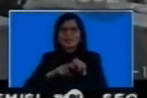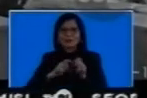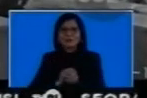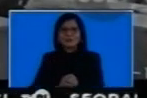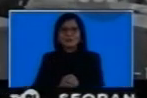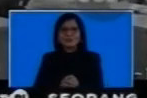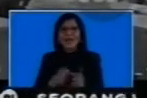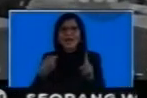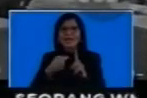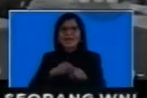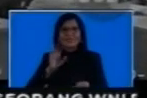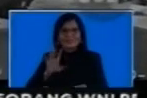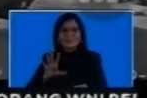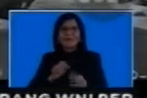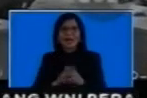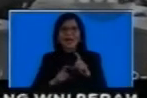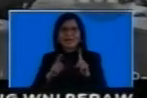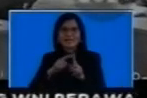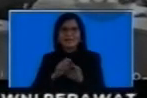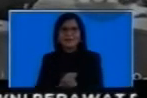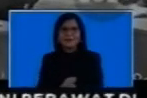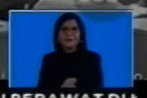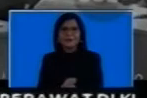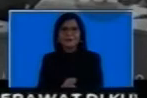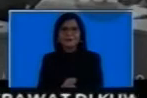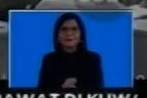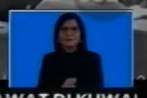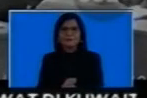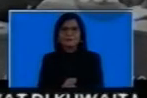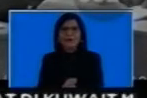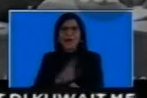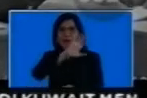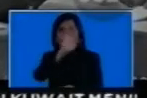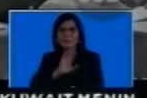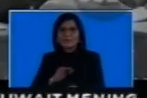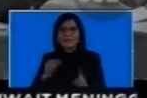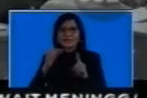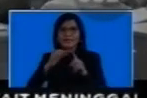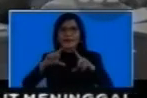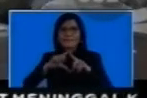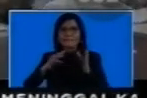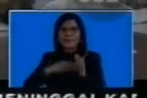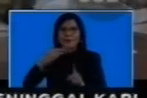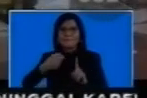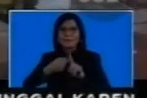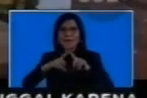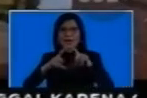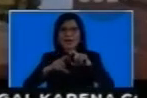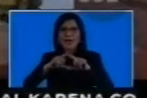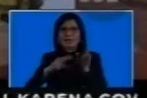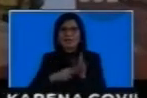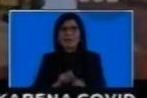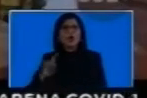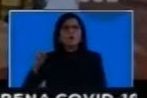5B SD Negeri Pademawu Barat 1, Kecamatan Pademawu, Kabupaten Pamekasan. Sejak